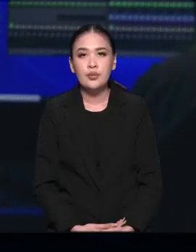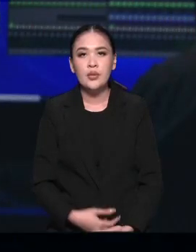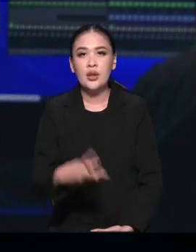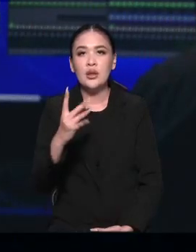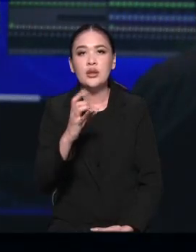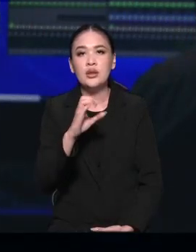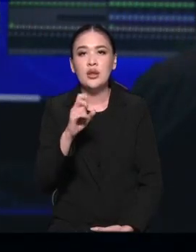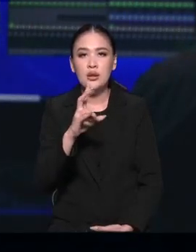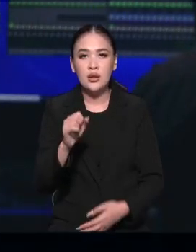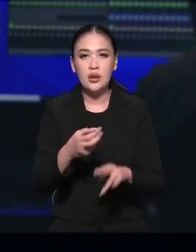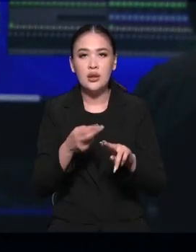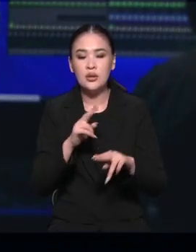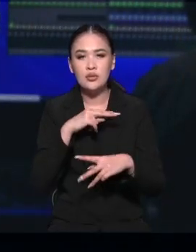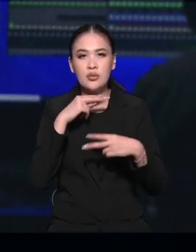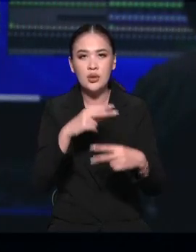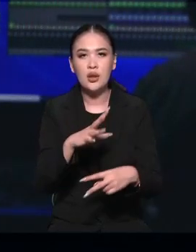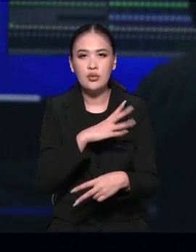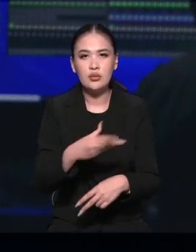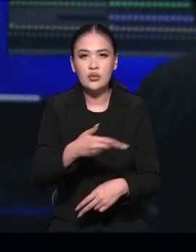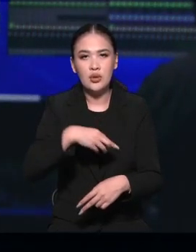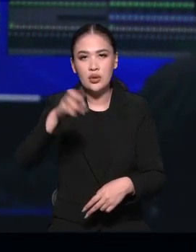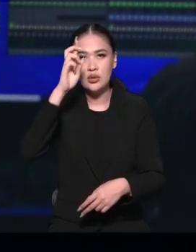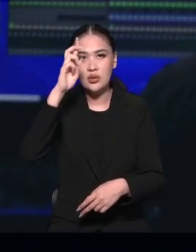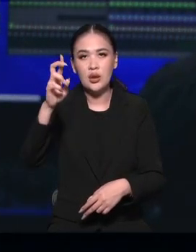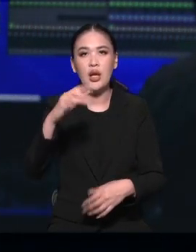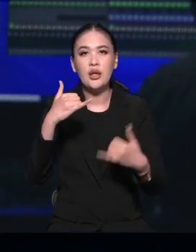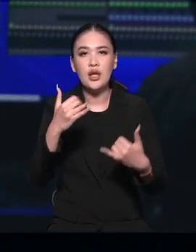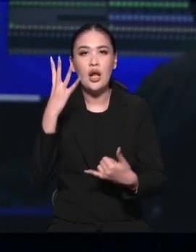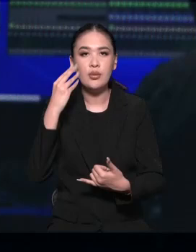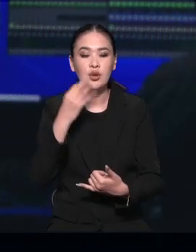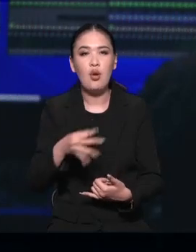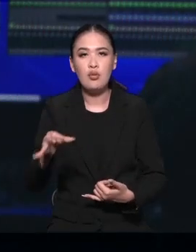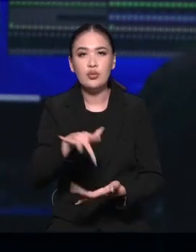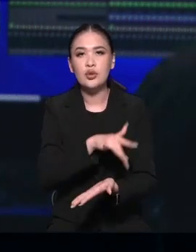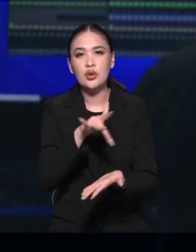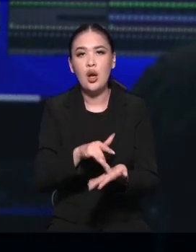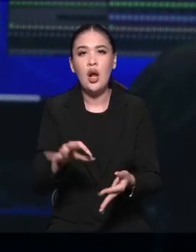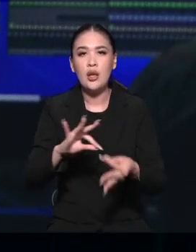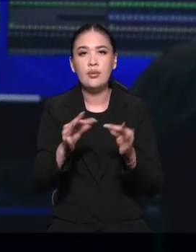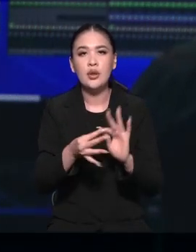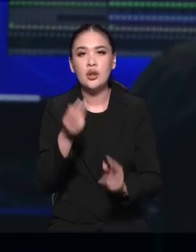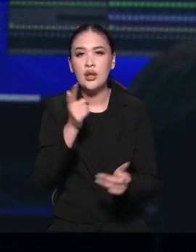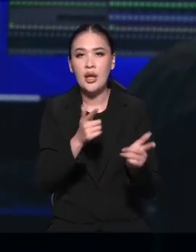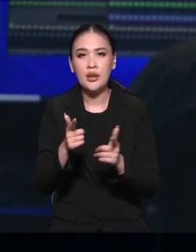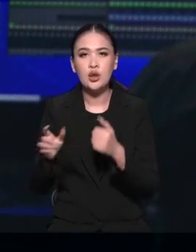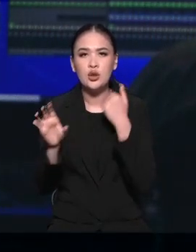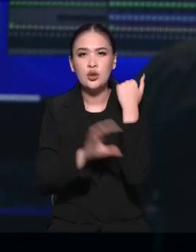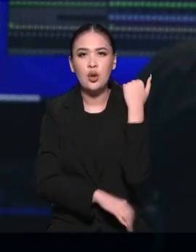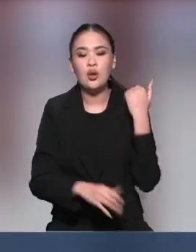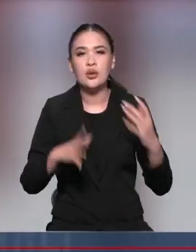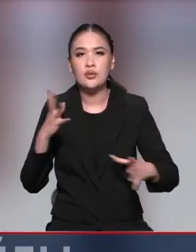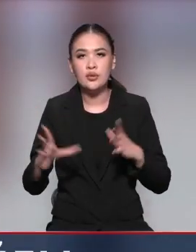Ал нысана көздеуден ел намысын қорғайтын сайыпқырандар қазір Алматы облысындағы олимпиадаға даярлау орталығында соңғы дайындығын өткізіп